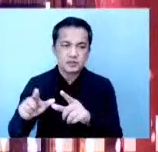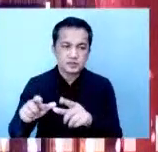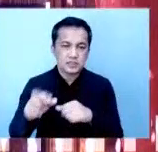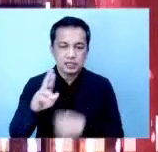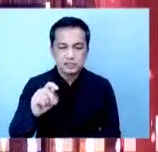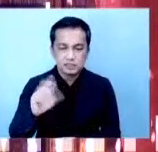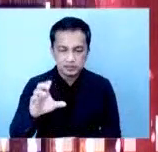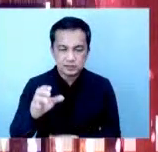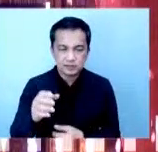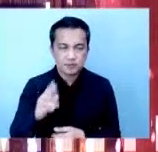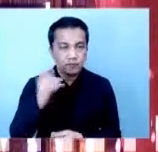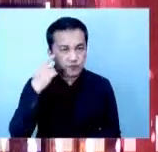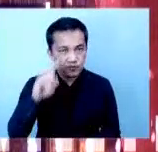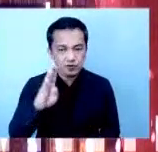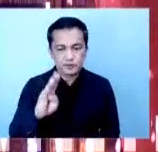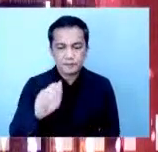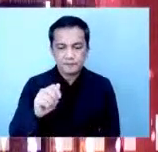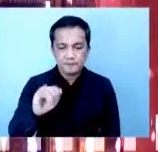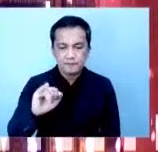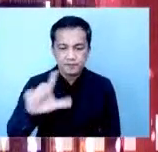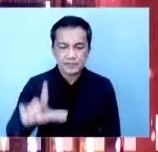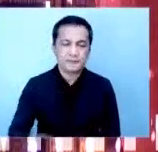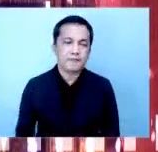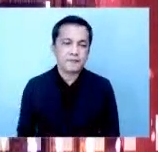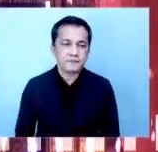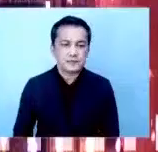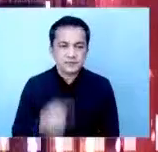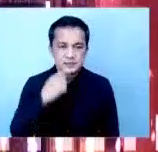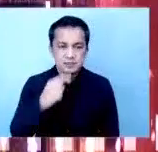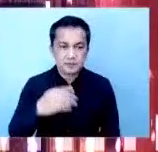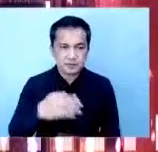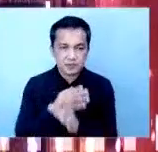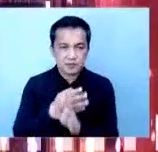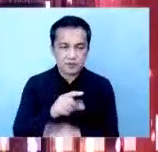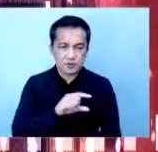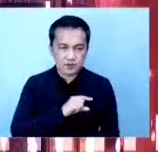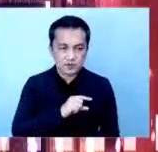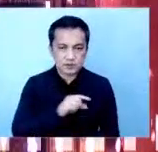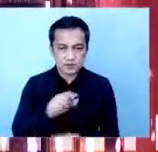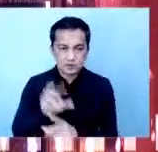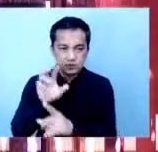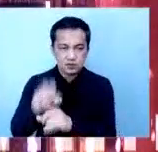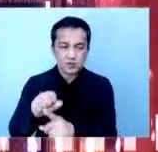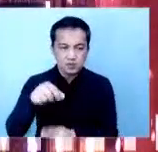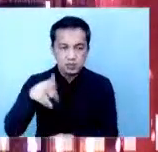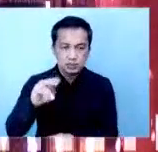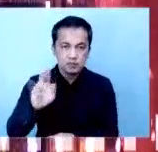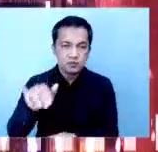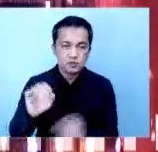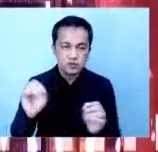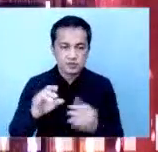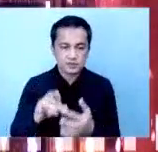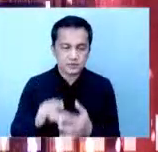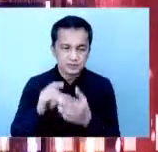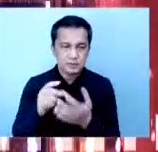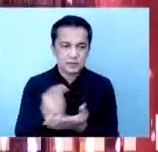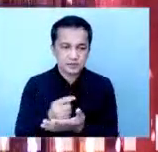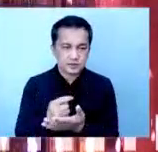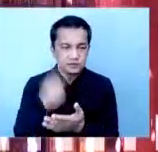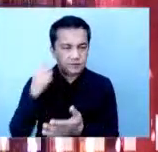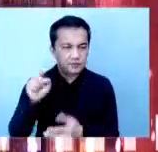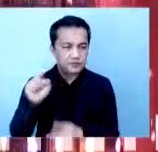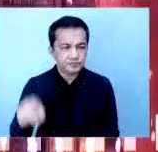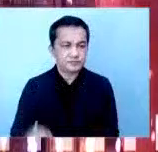para magpiansa. Tiniyak naman ng Davao City Police na oras na mahuli si Quiboloy, walang special treatment para sa kanya.